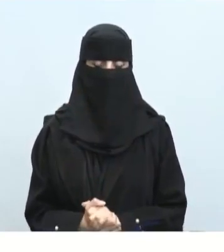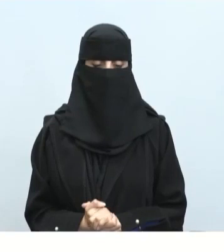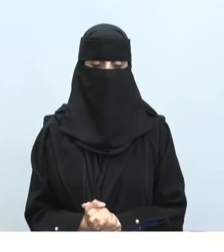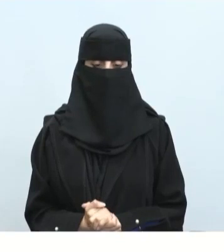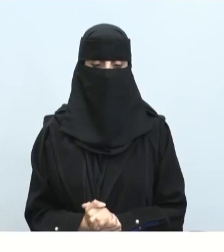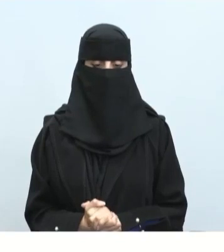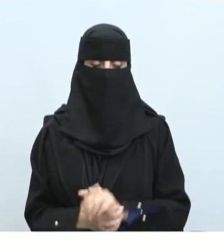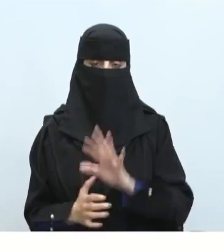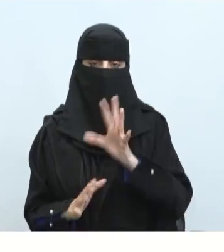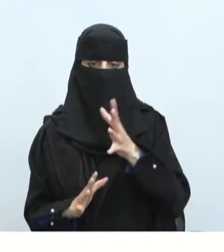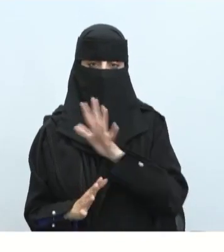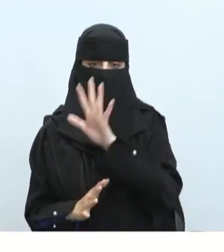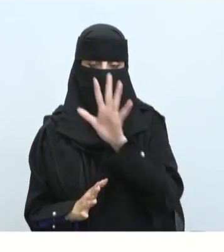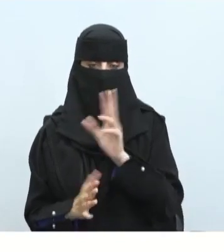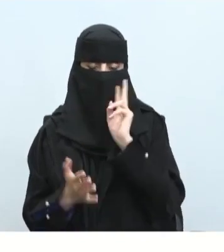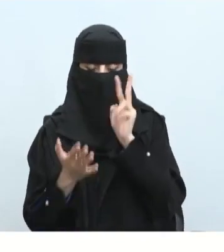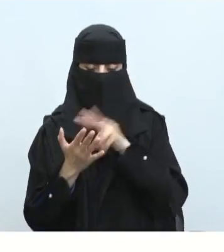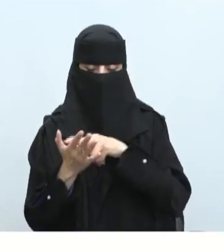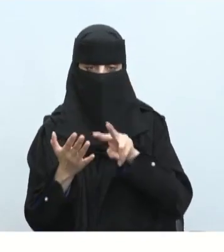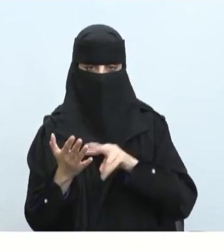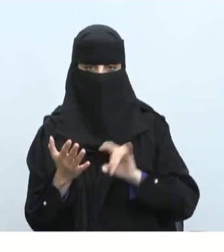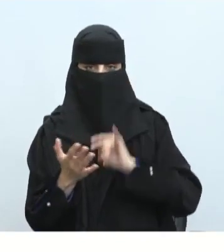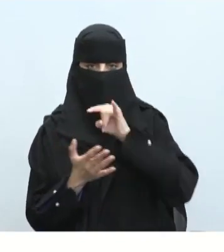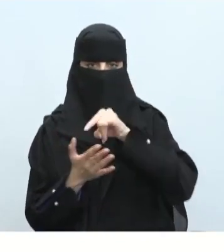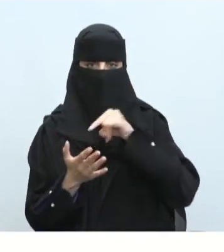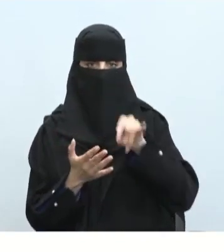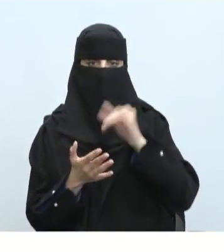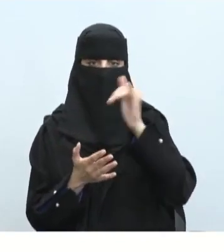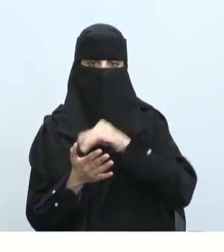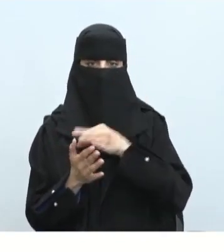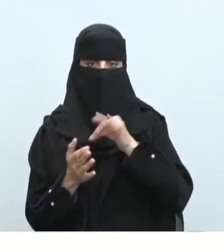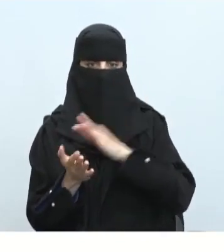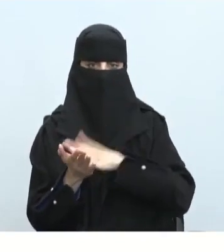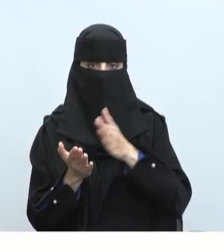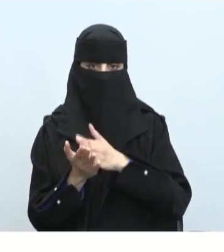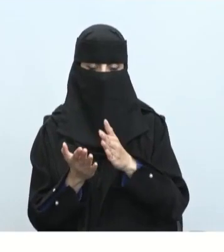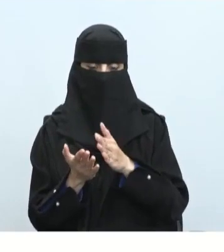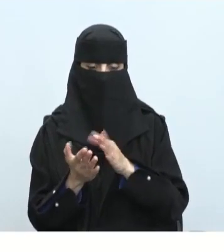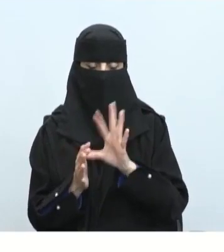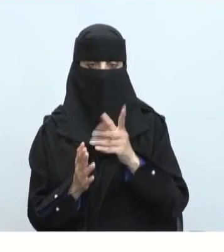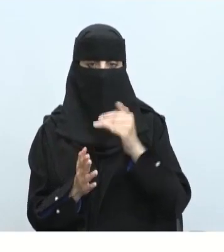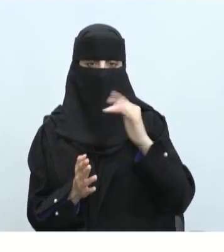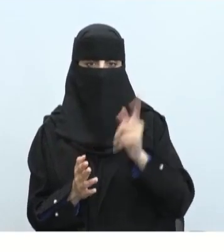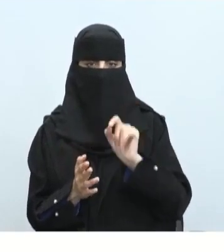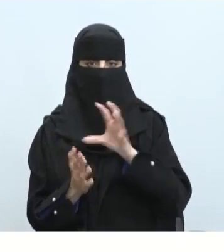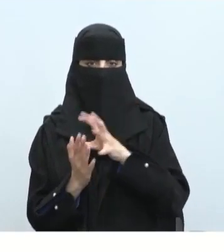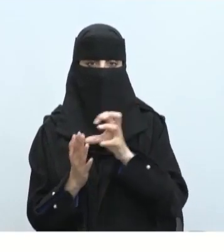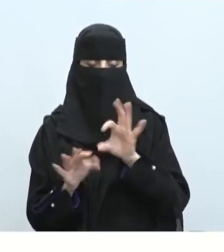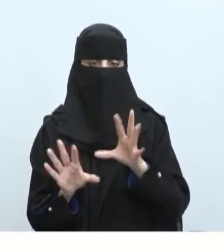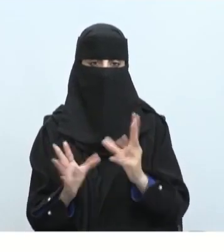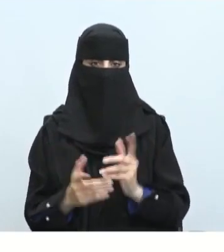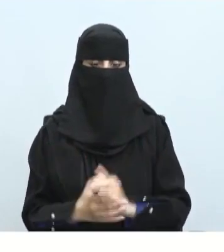كان القراءه سفر عبر الصفحات اين الحرف الناسخ